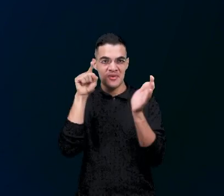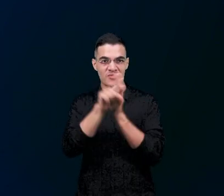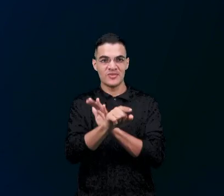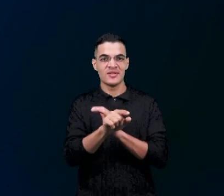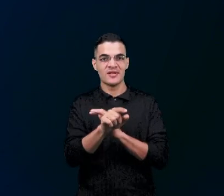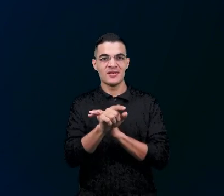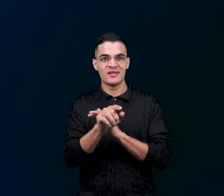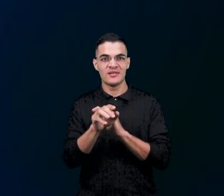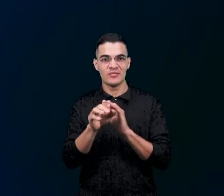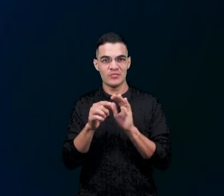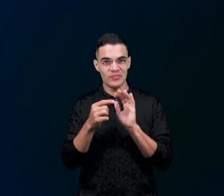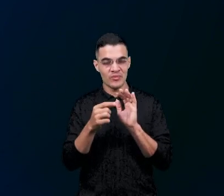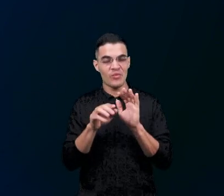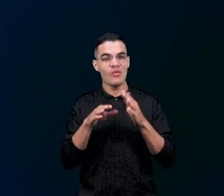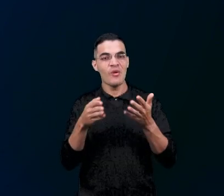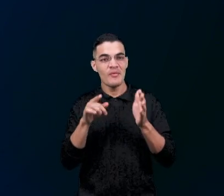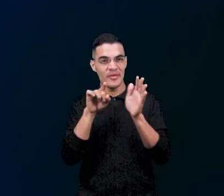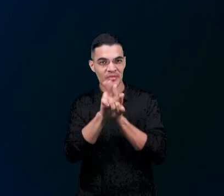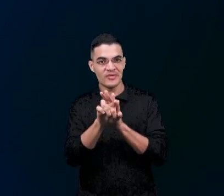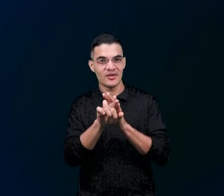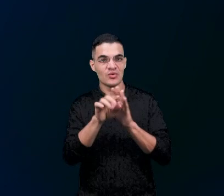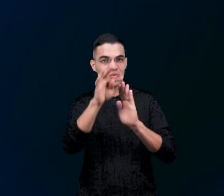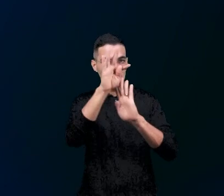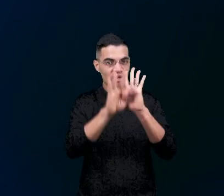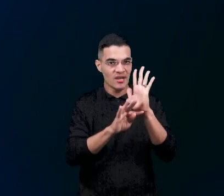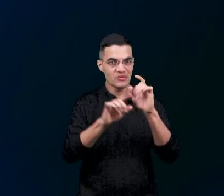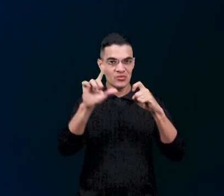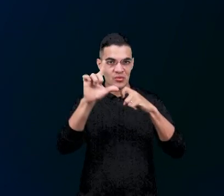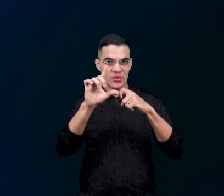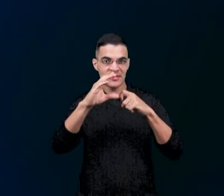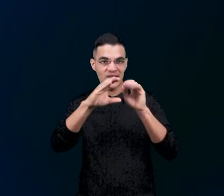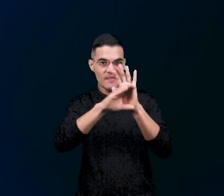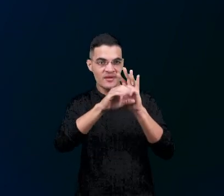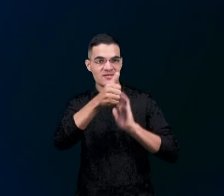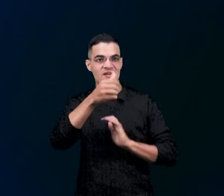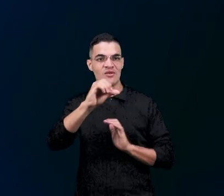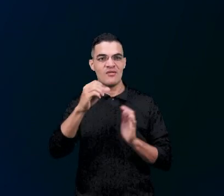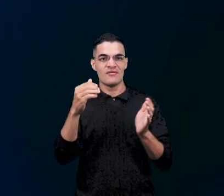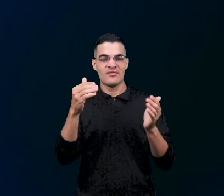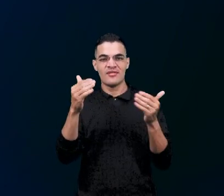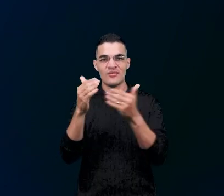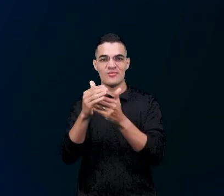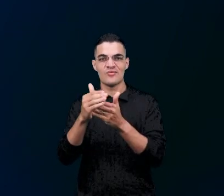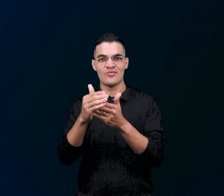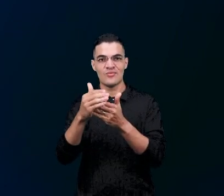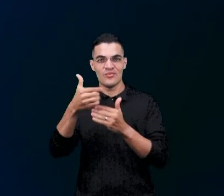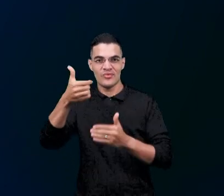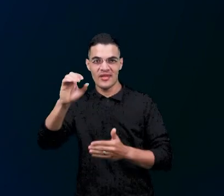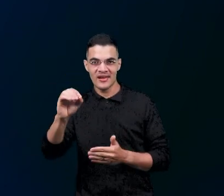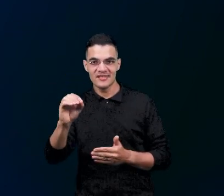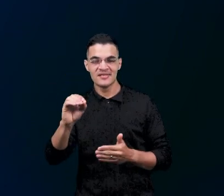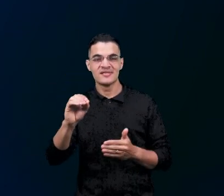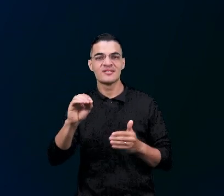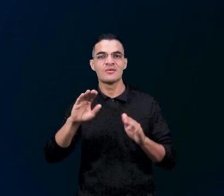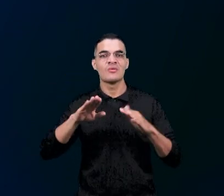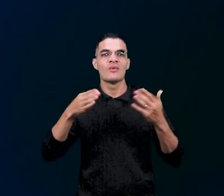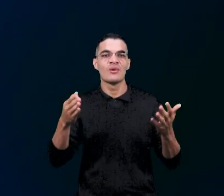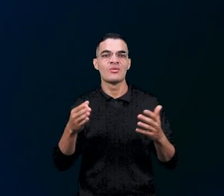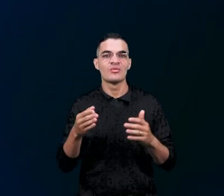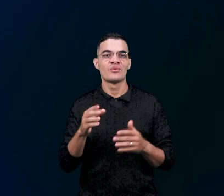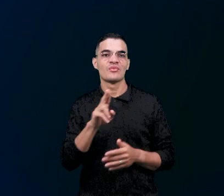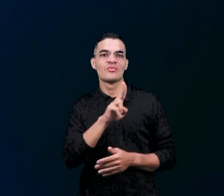le texte de Luc, chapitre 19, versets de 1 à 10. Quel est le nom